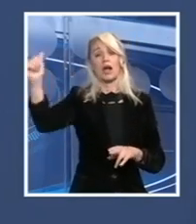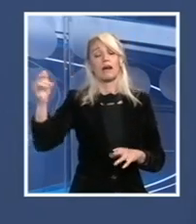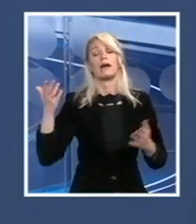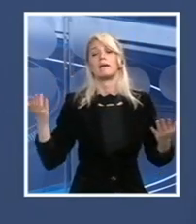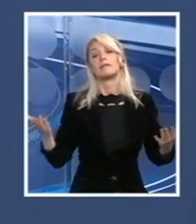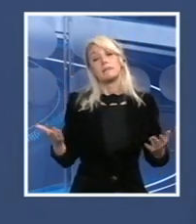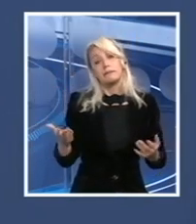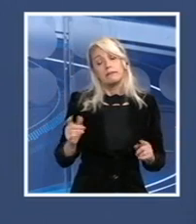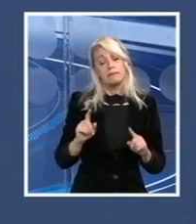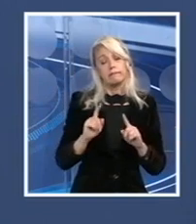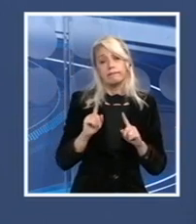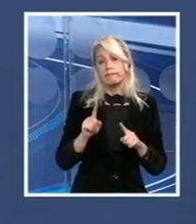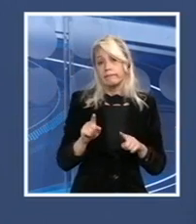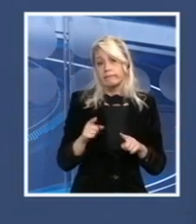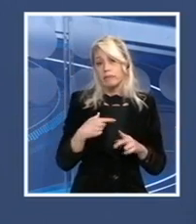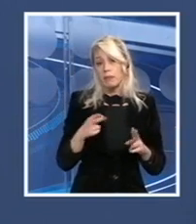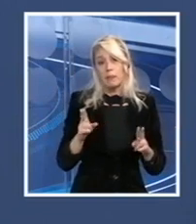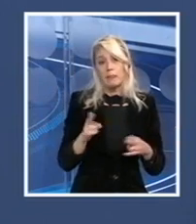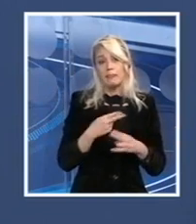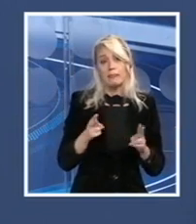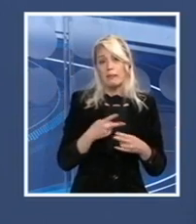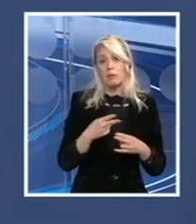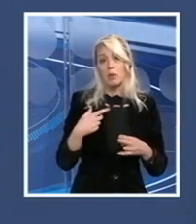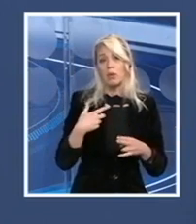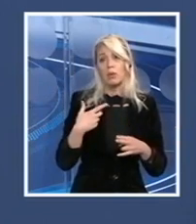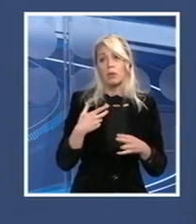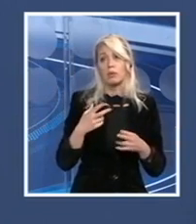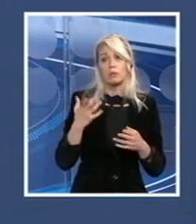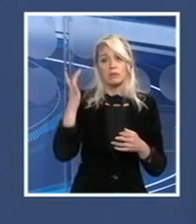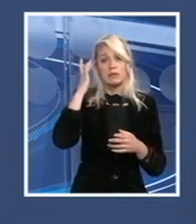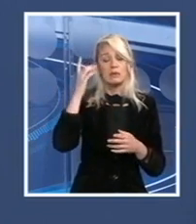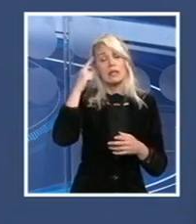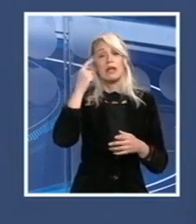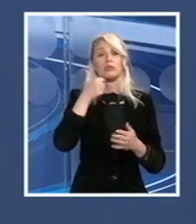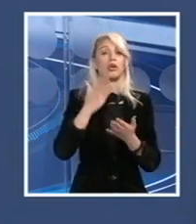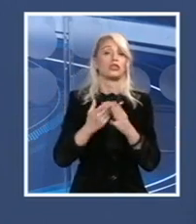nešto što ne možemo u potpunosti da predvidimo. Tako da